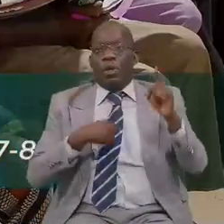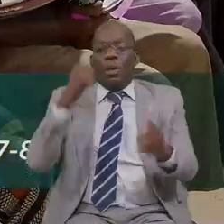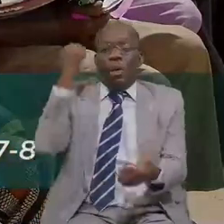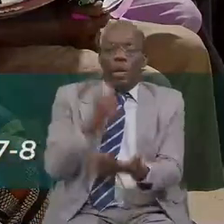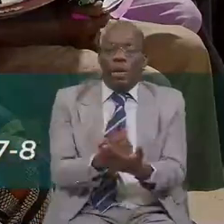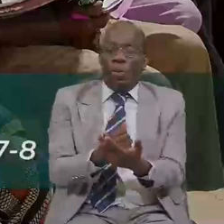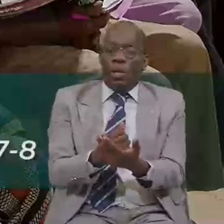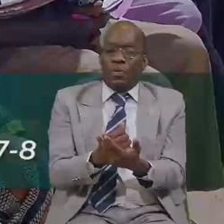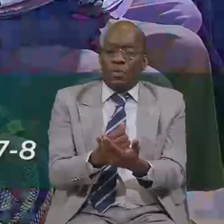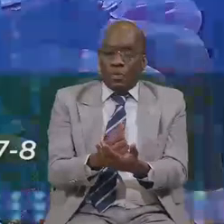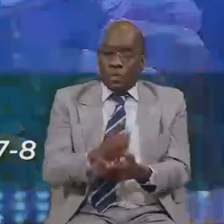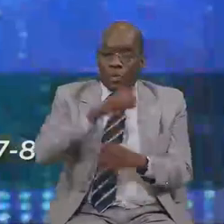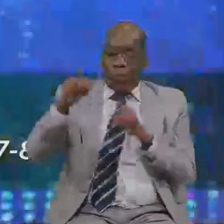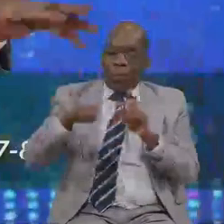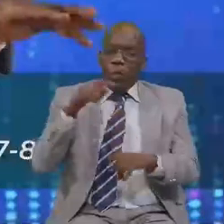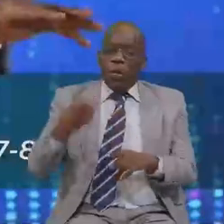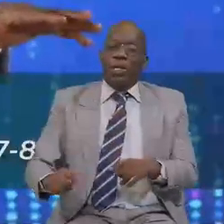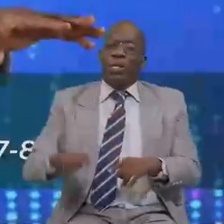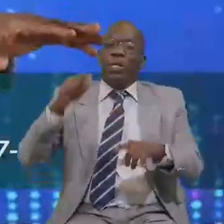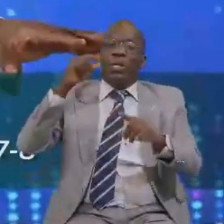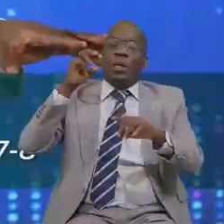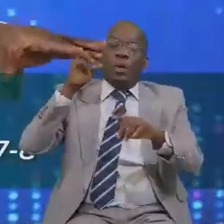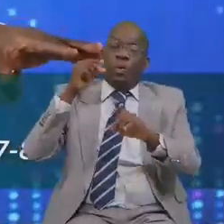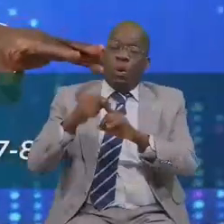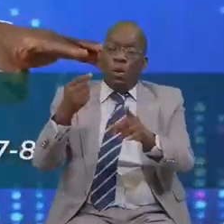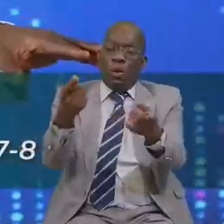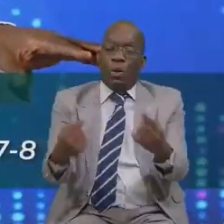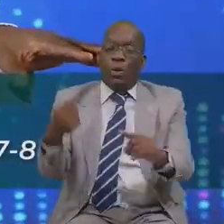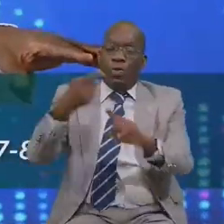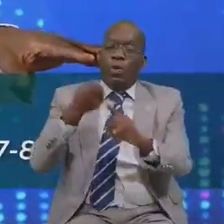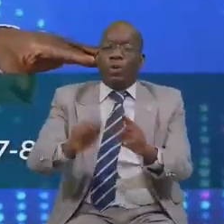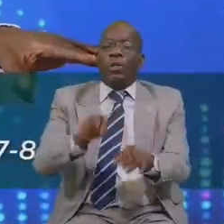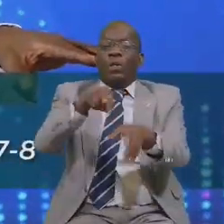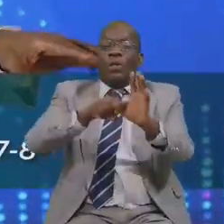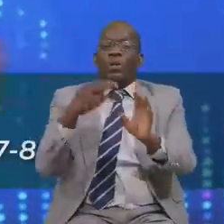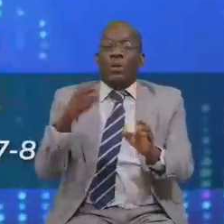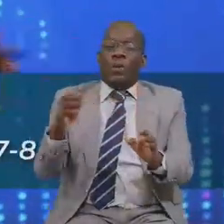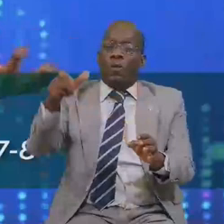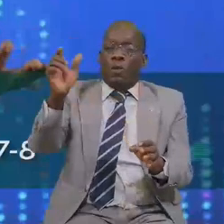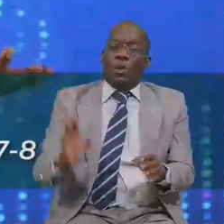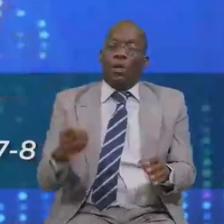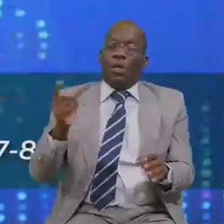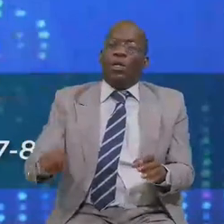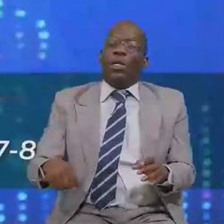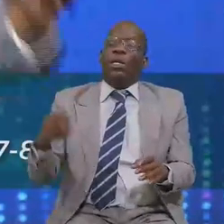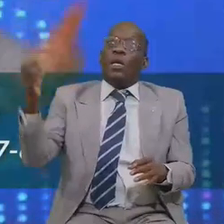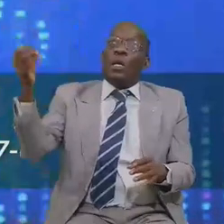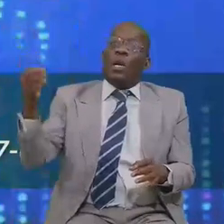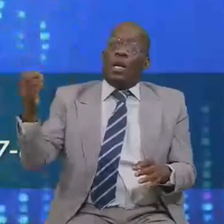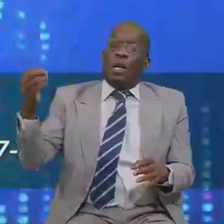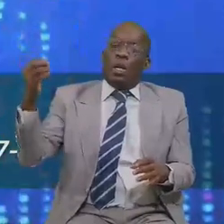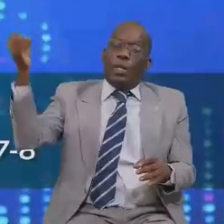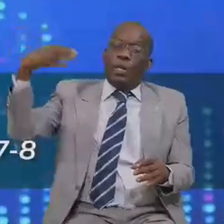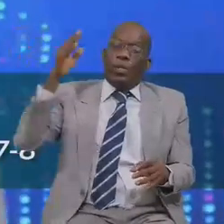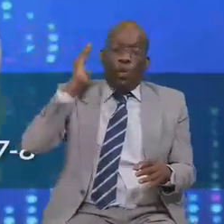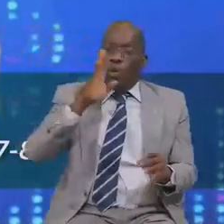messages viennent du trône de Dieu, alors le trône de la grâce sera disponible pour ceux qui écoutent. Et la grâce